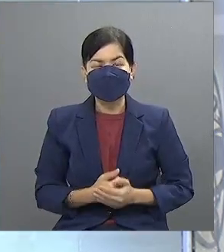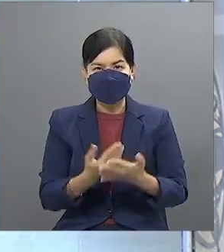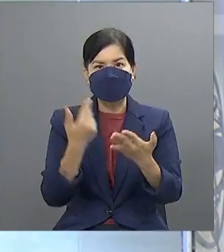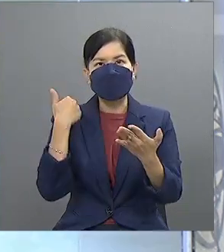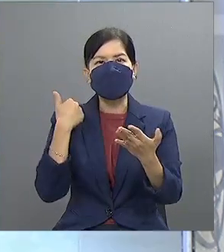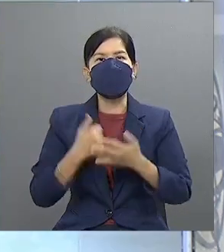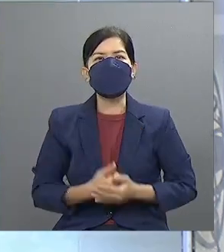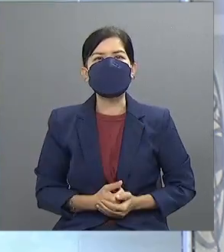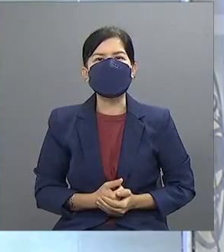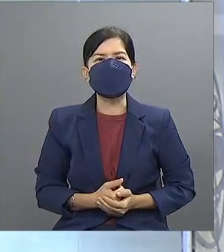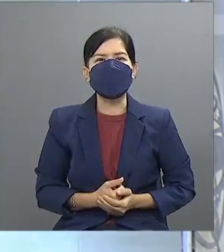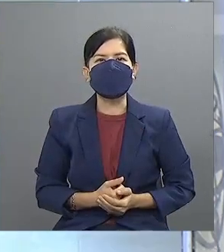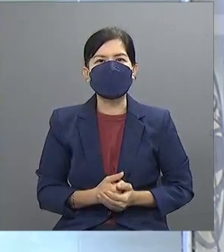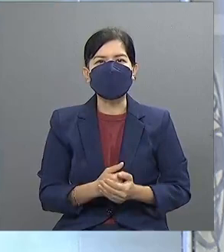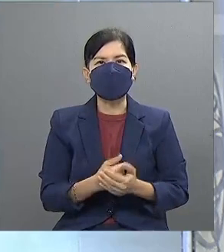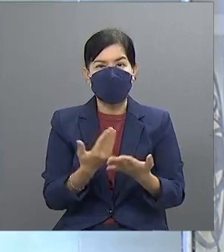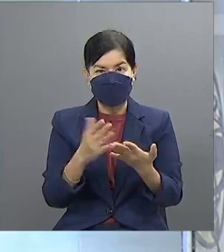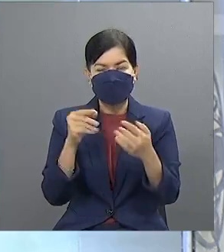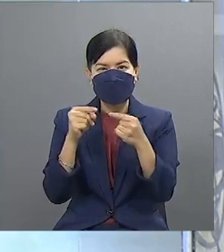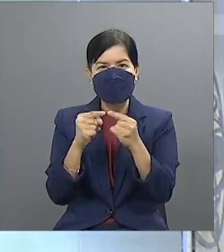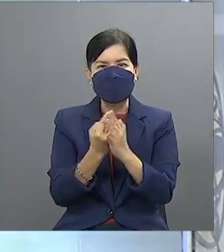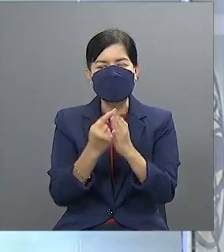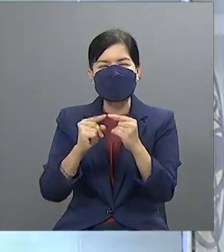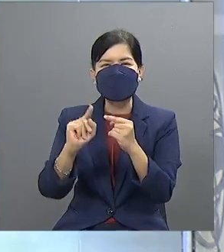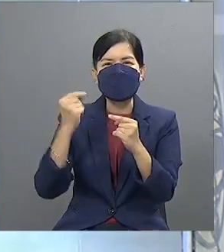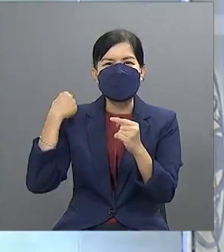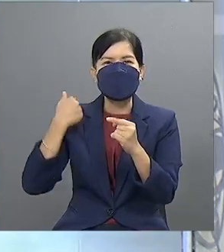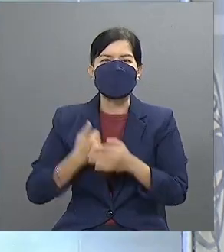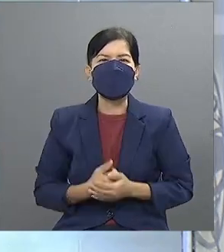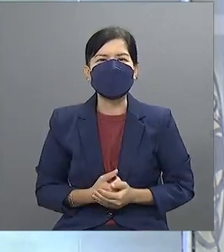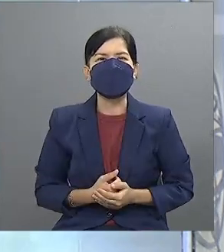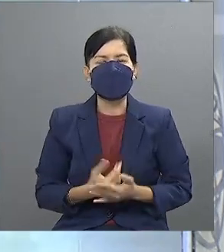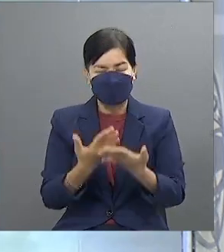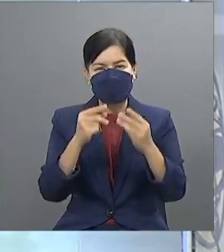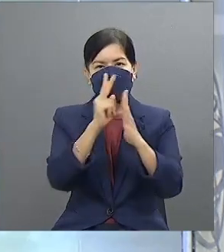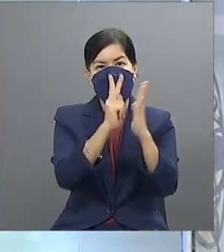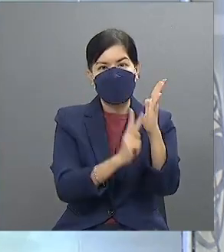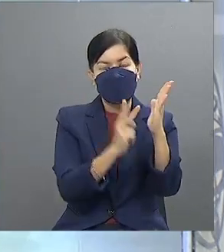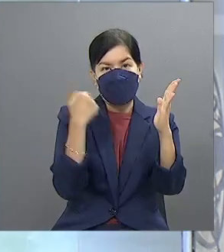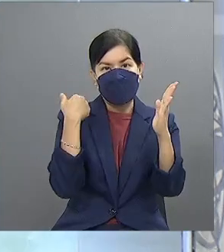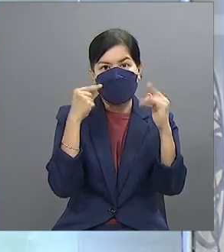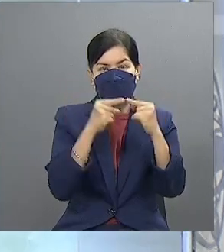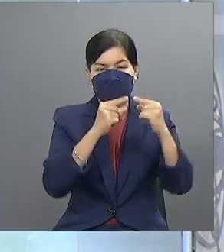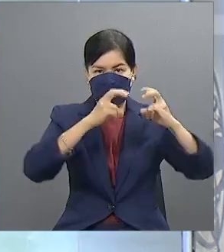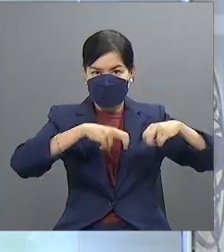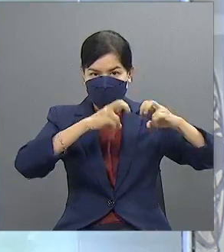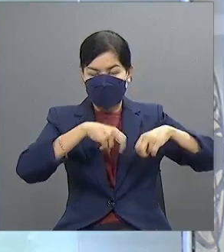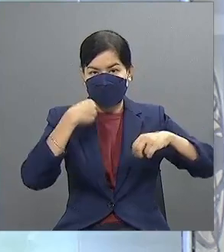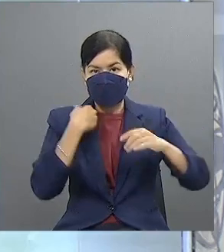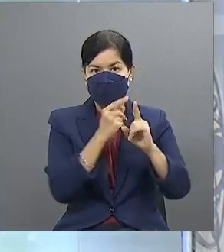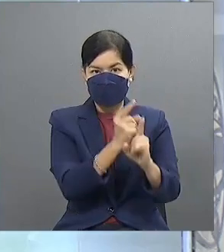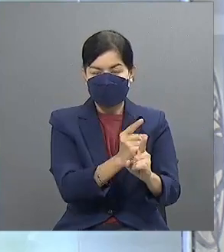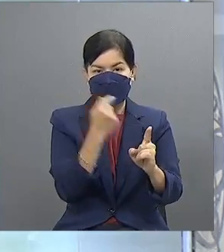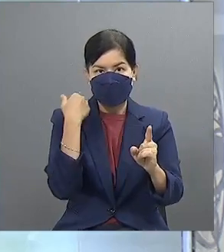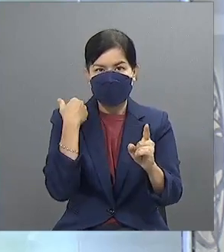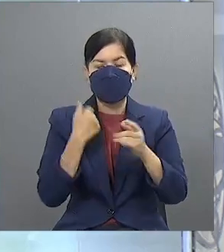ตามพระชมัยัดคู่ภูิอาคารเพอี้จะเป็นกดไม้หกที่ครอบอยู่แล้จะมพระชชหิอยงแลมออกมาในส